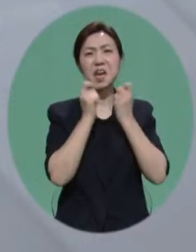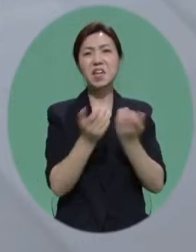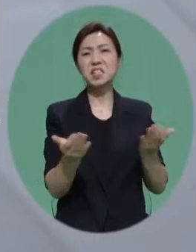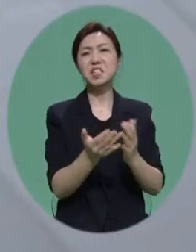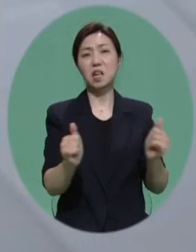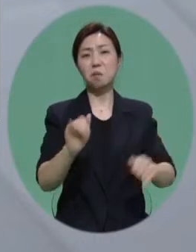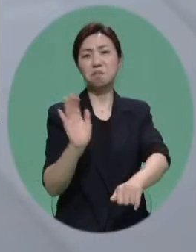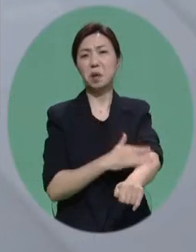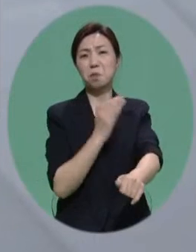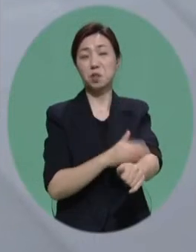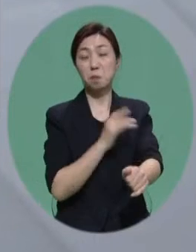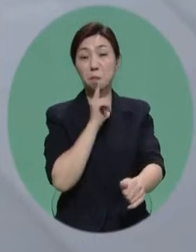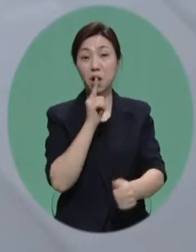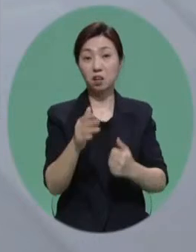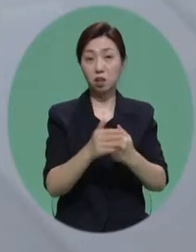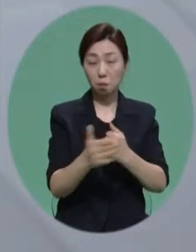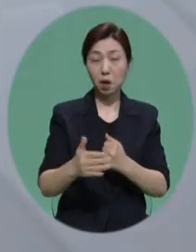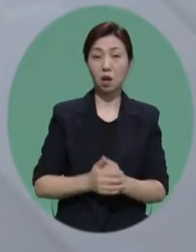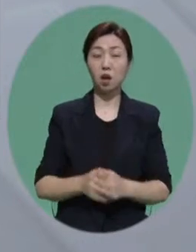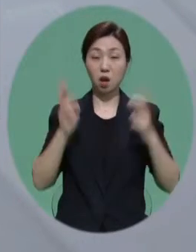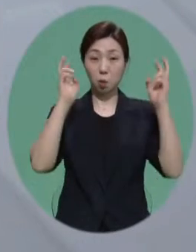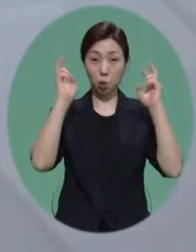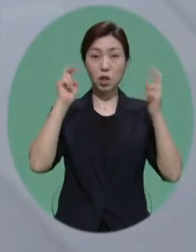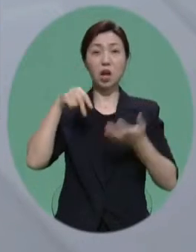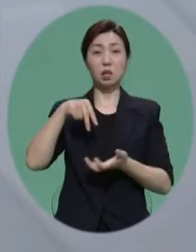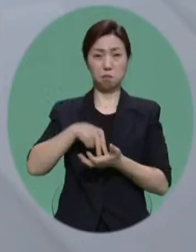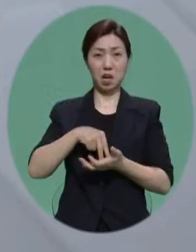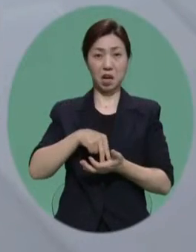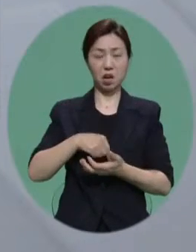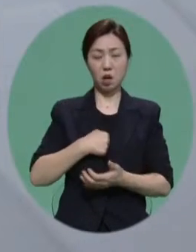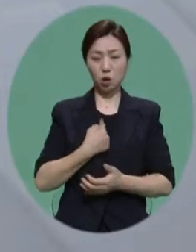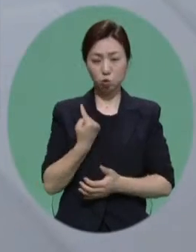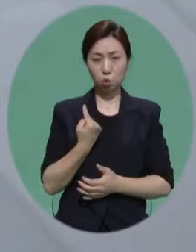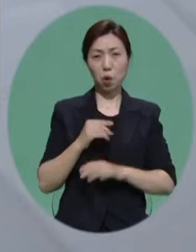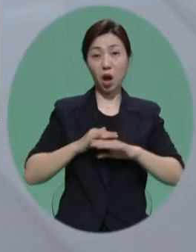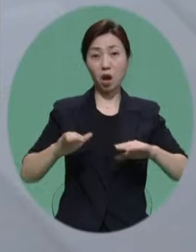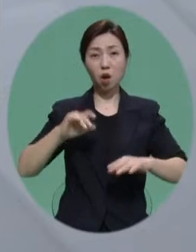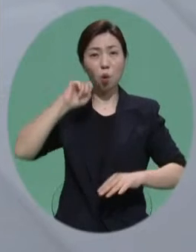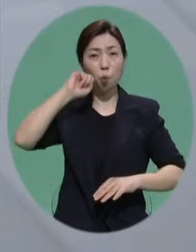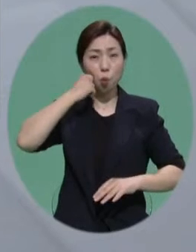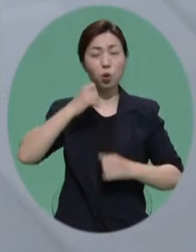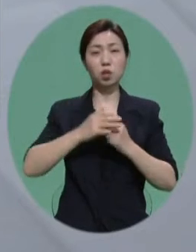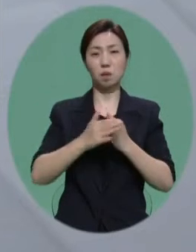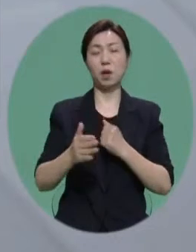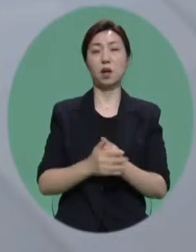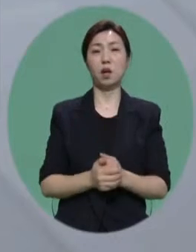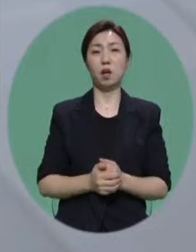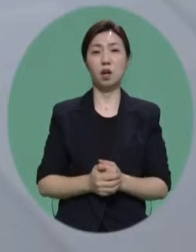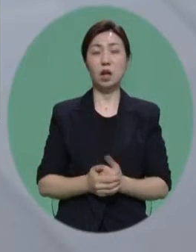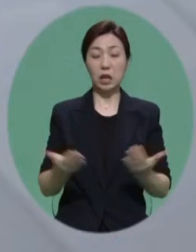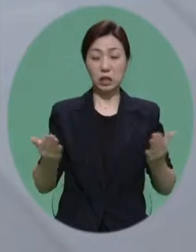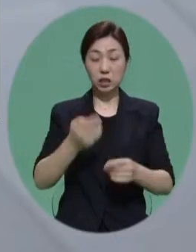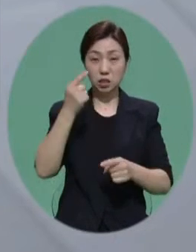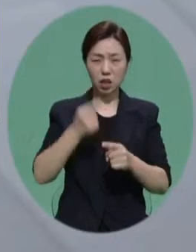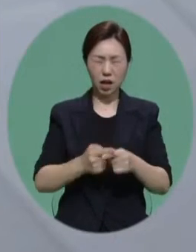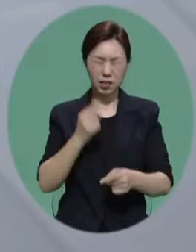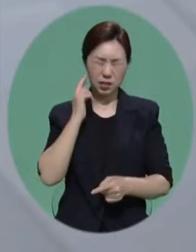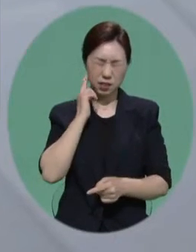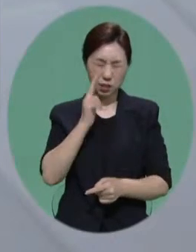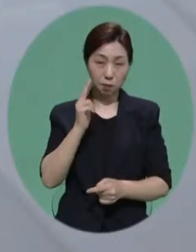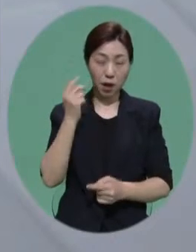자발적인 개선에 에 맡길 수가 없어서 국회에서 중대 제 처벌 법을 만들었지 않습니까